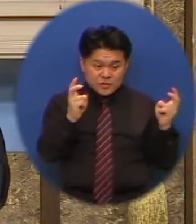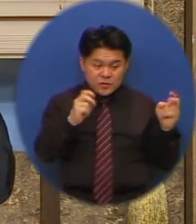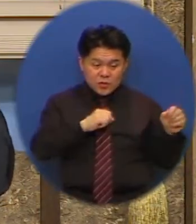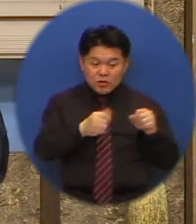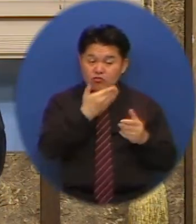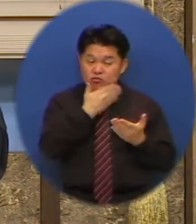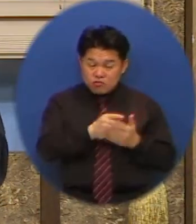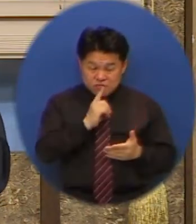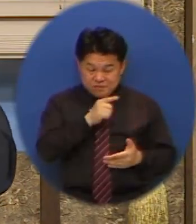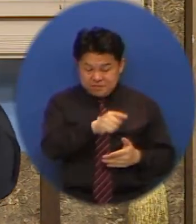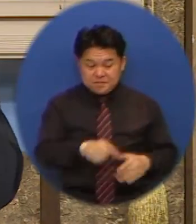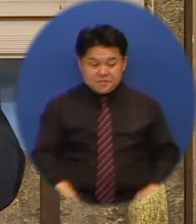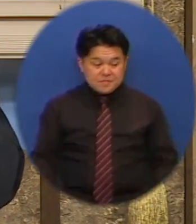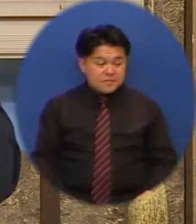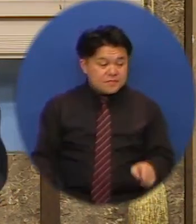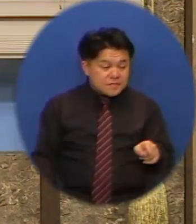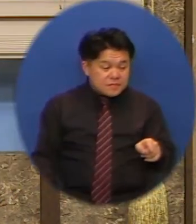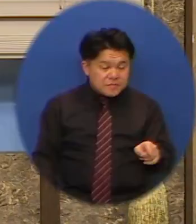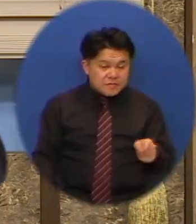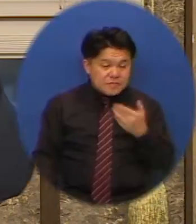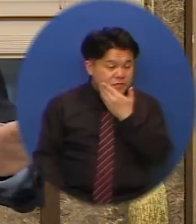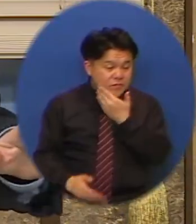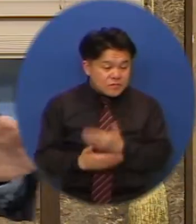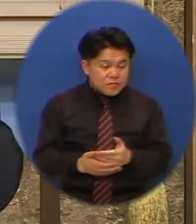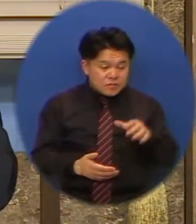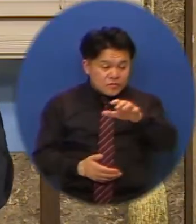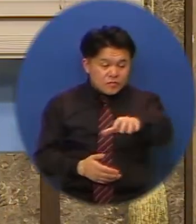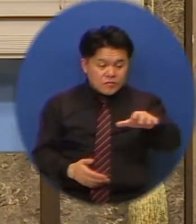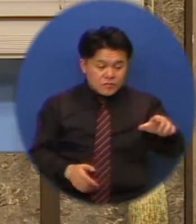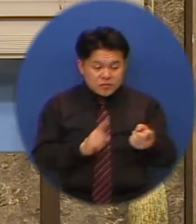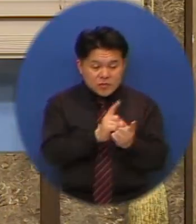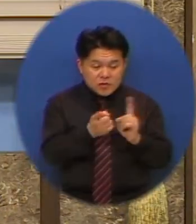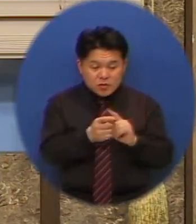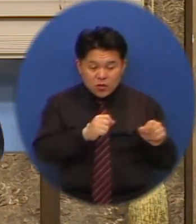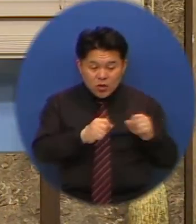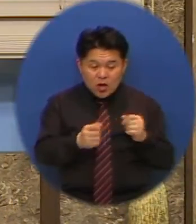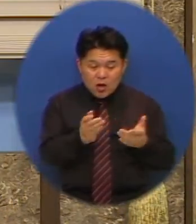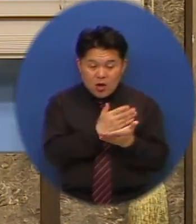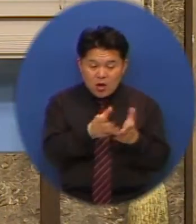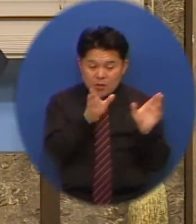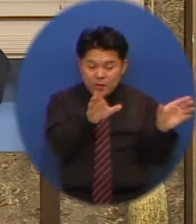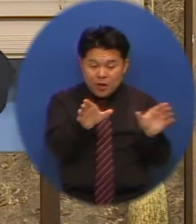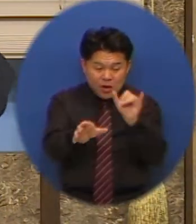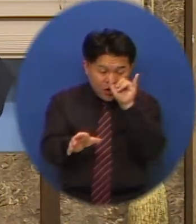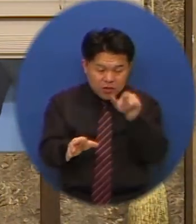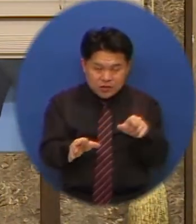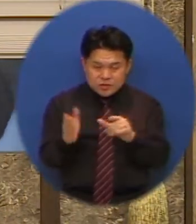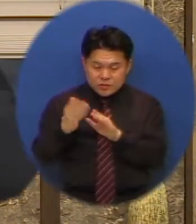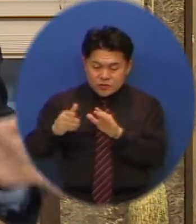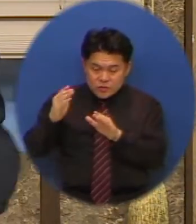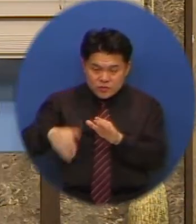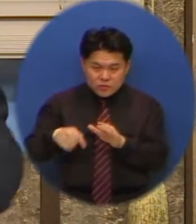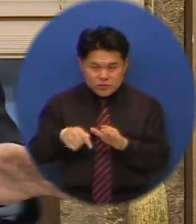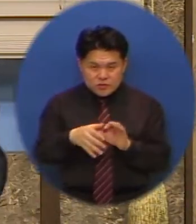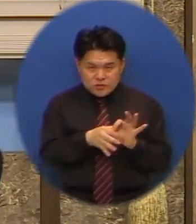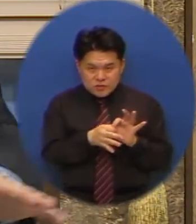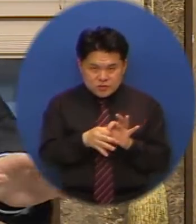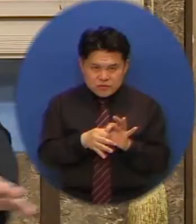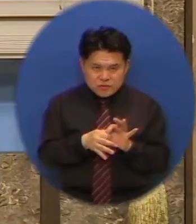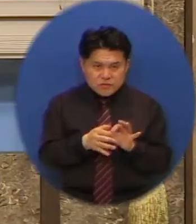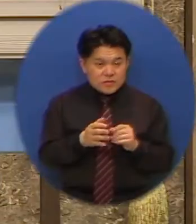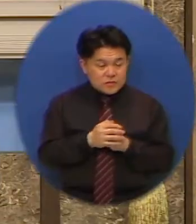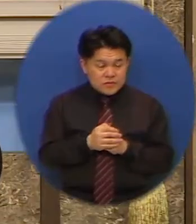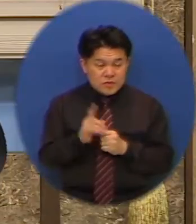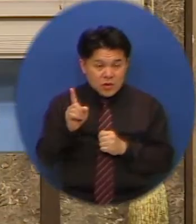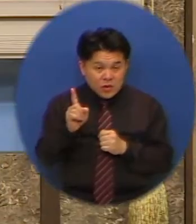활동. 그러면 민회에 있는 주요 기관들이 서로 역할 분담을 하고 이게 공하고 어떤 또 민끼리는 또 일이 아무것도